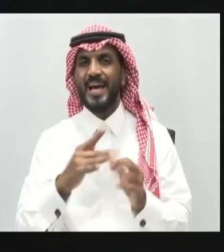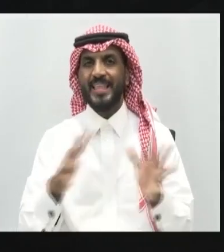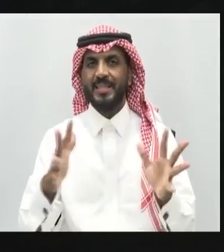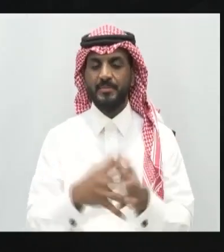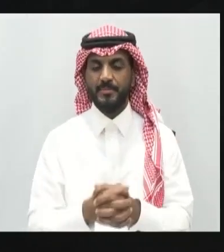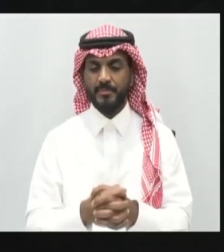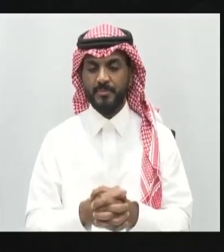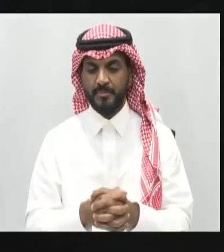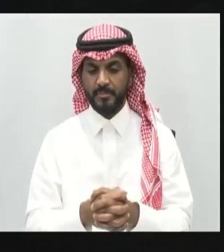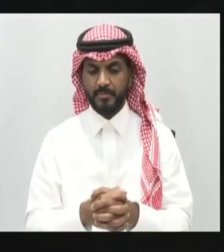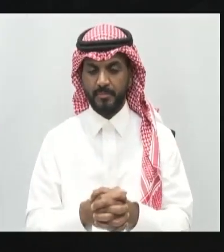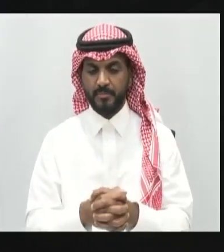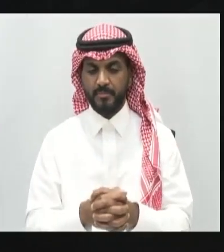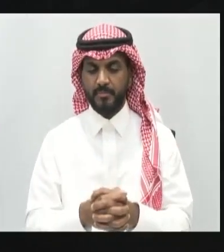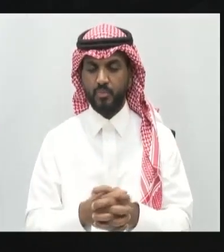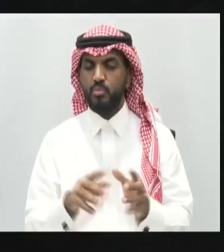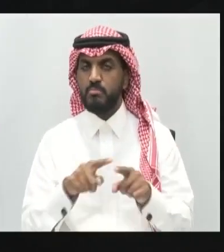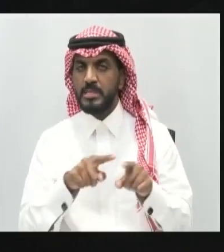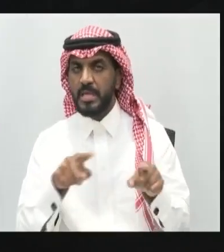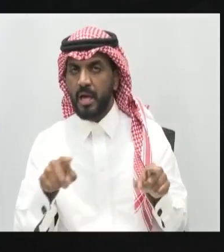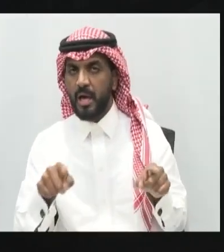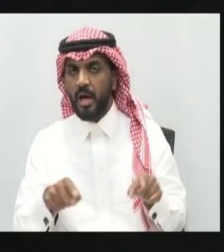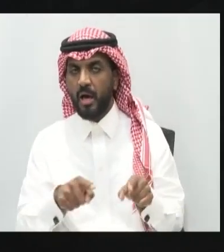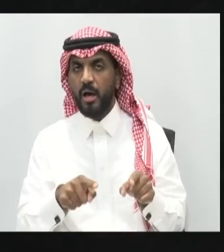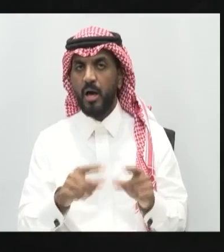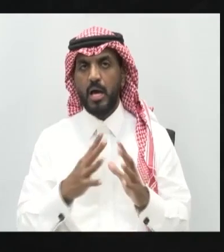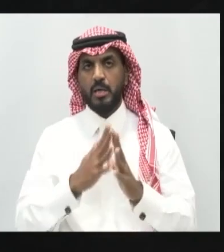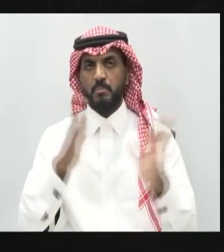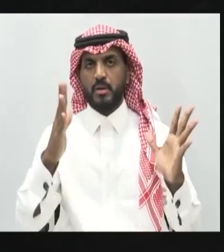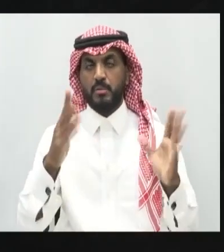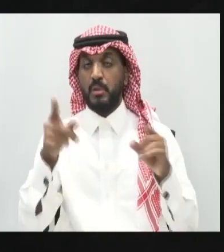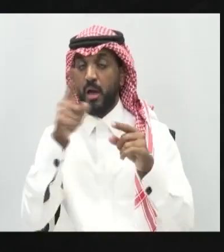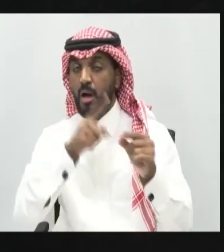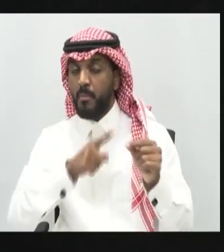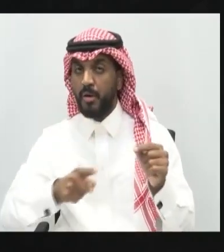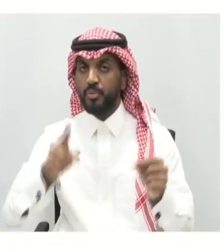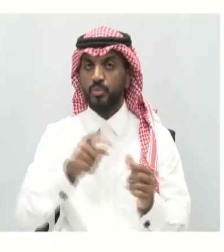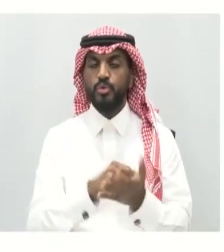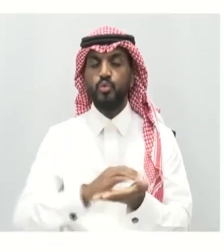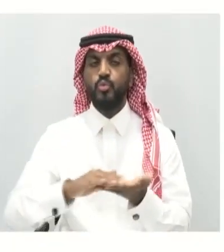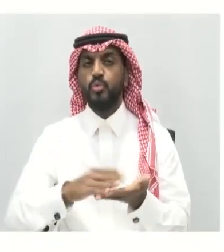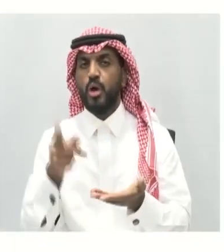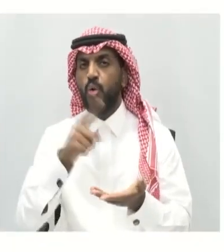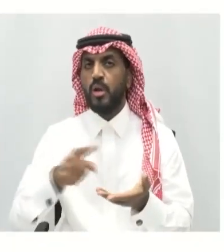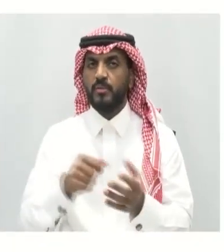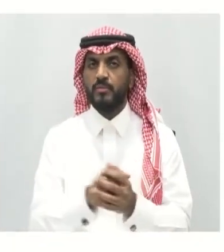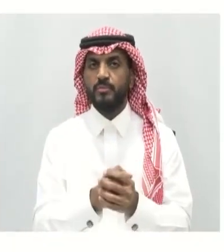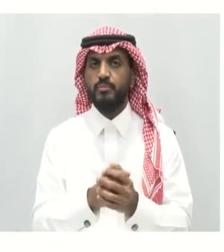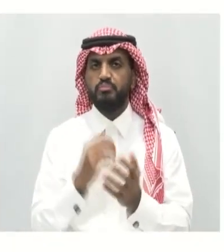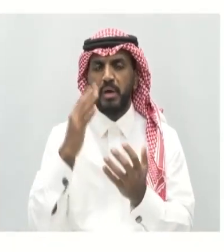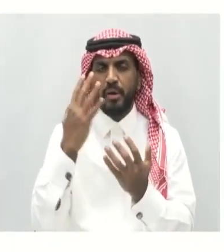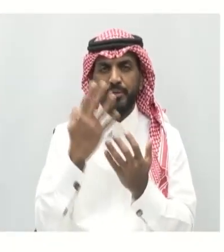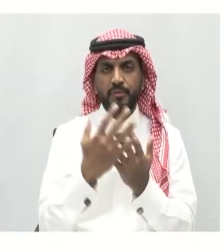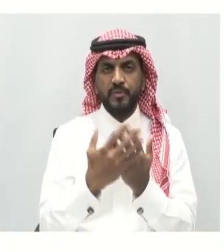نشوف مساحه من القمر اكبر ويقعد يدور حول الارض الى ان يختفي في